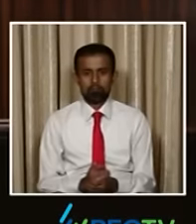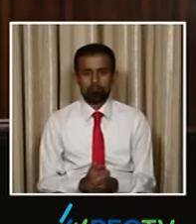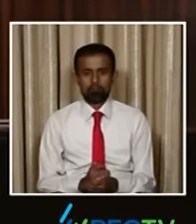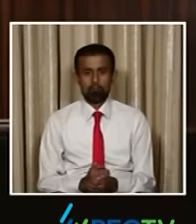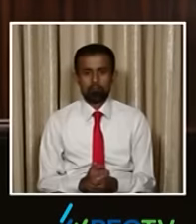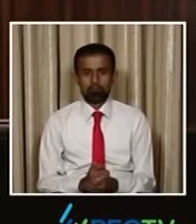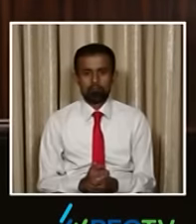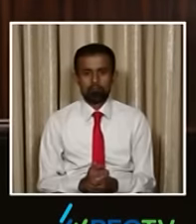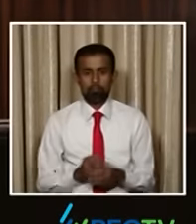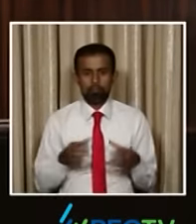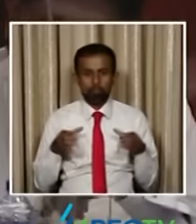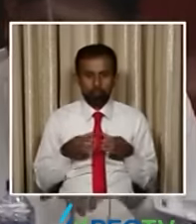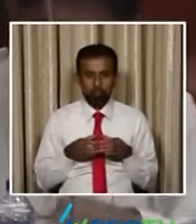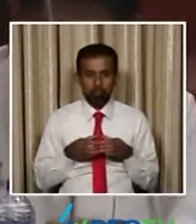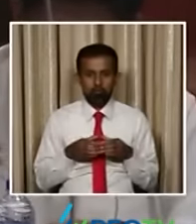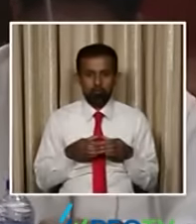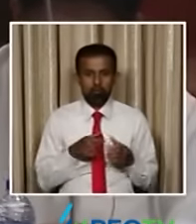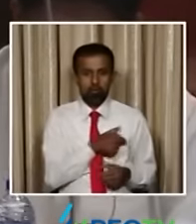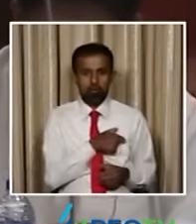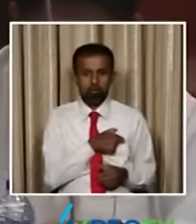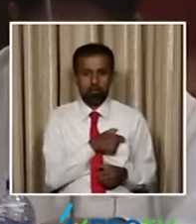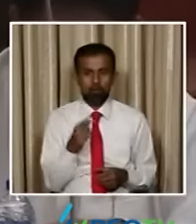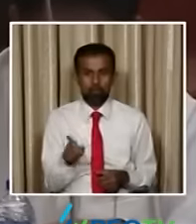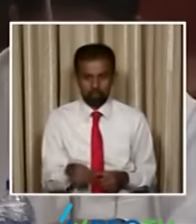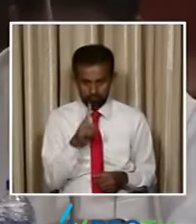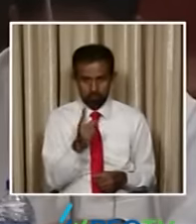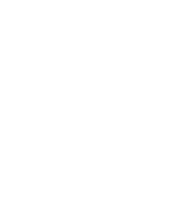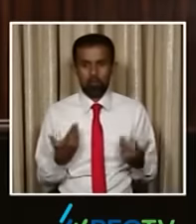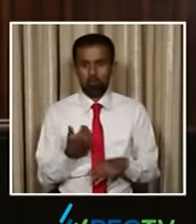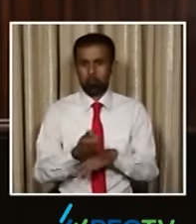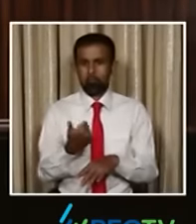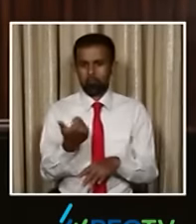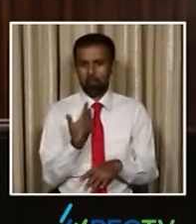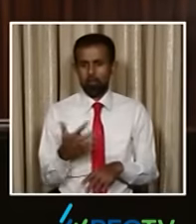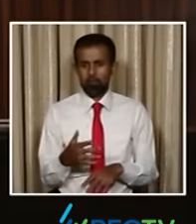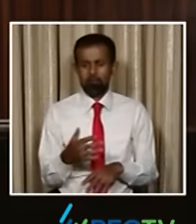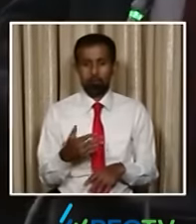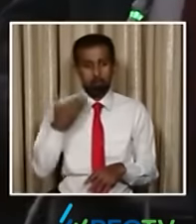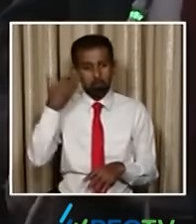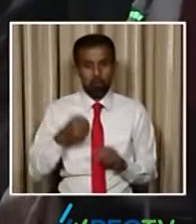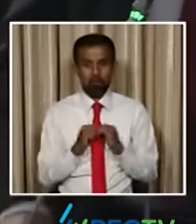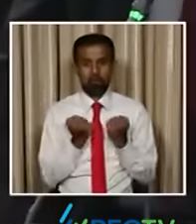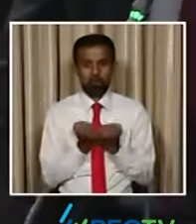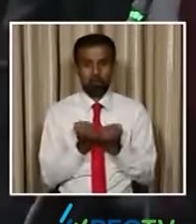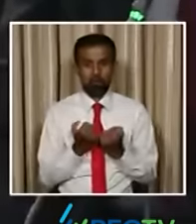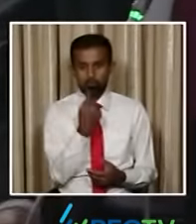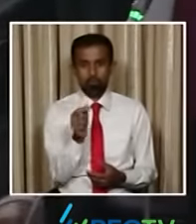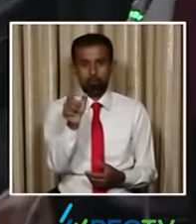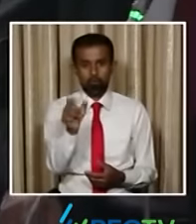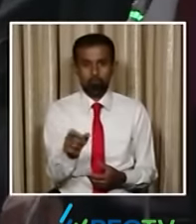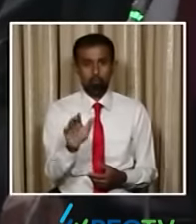නැකතුමනේ. පක්ෂනාගරසීමේදී මම තව දවසක් ඉල්ලුවා ඔබතුමාට මතකේ තියෙන. නමුත් දුන්නේ නෑ. එතුමා කියන්නේ මරණාධාර සමිතියකටත් මම සුදුසු නෑ